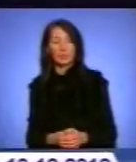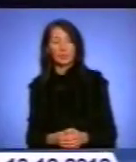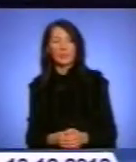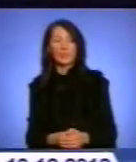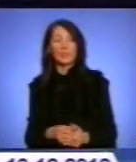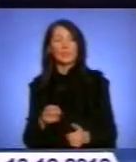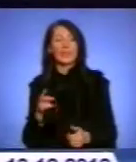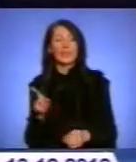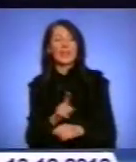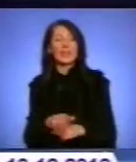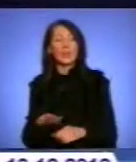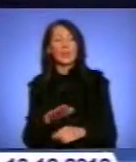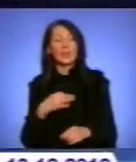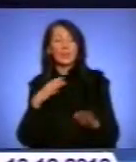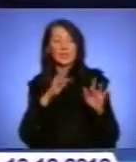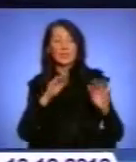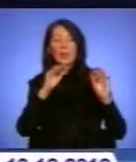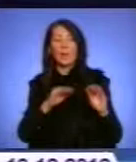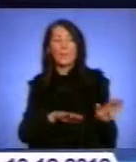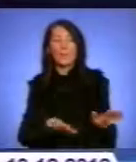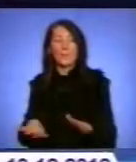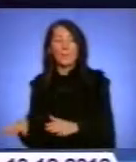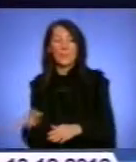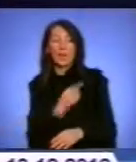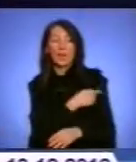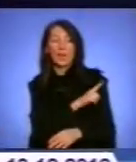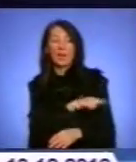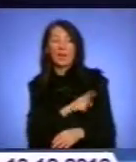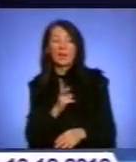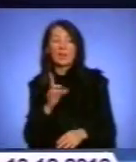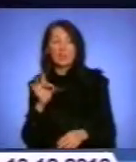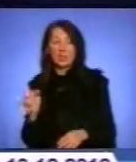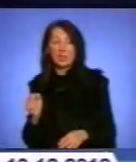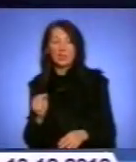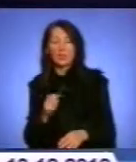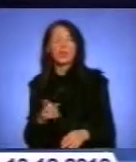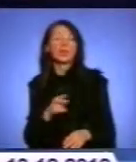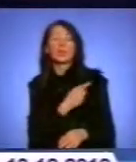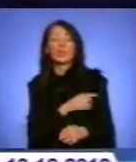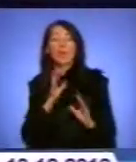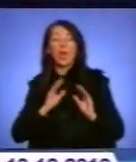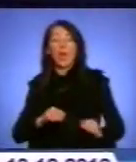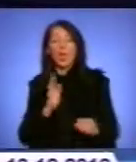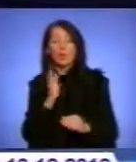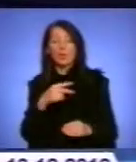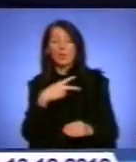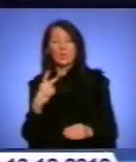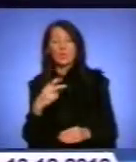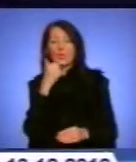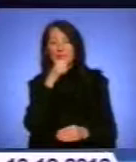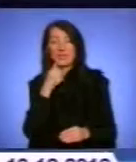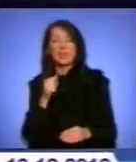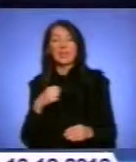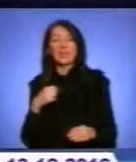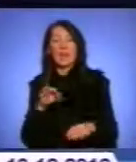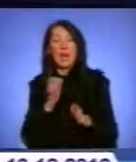Кір на Тернопіллі пішов на спад, та санітарних лікарів це не заспокоює. Адже прогнозований на 2012 рік ріст захворюваності